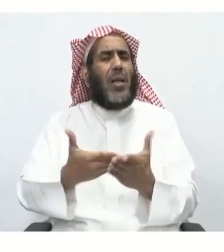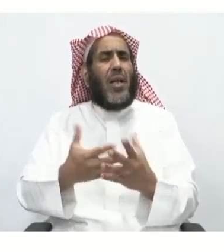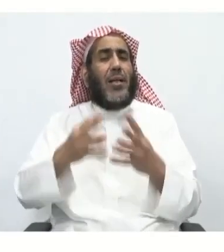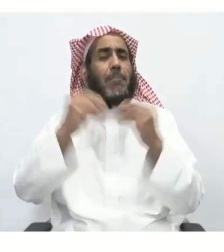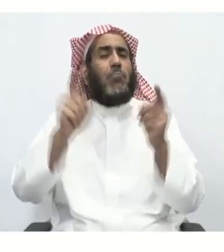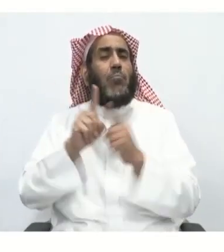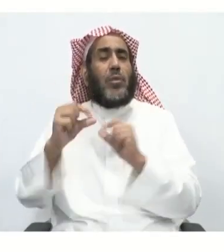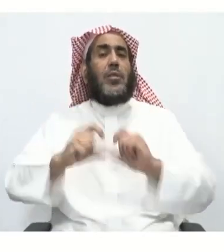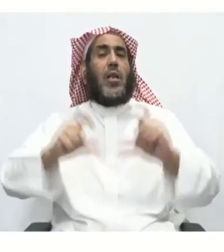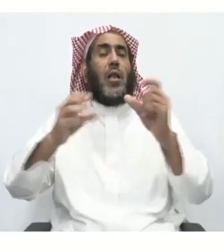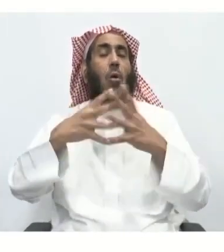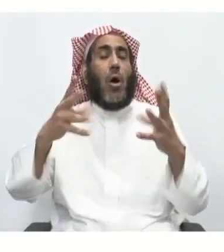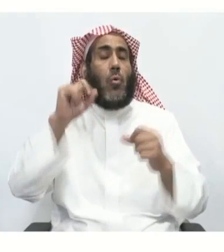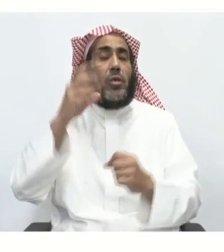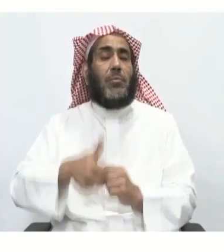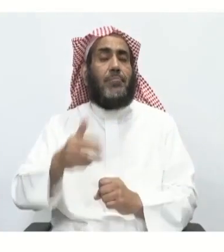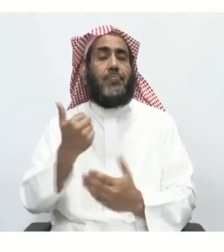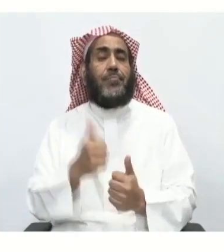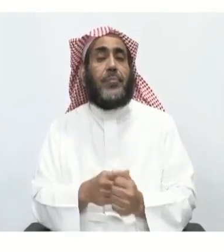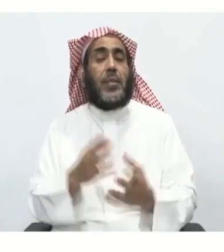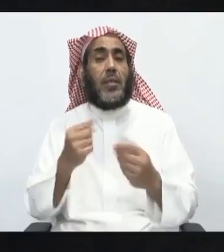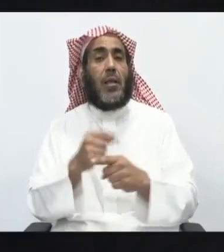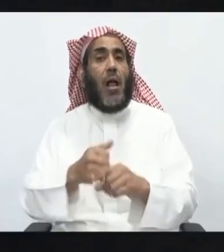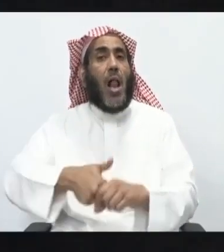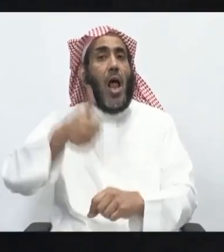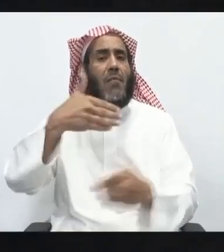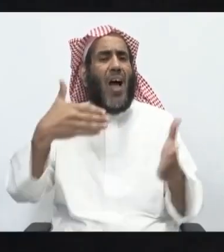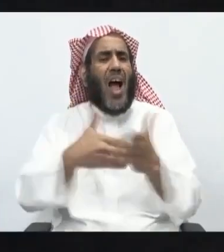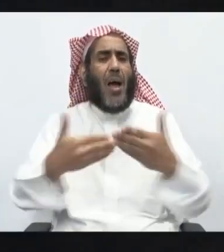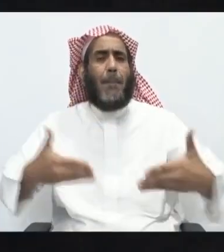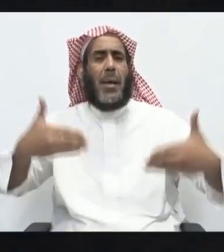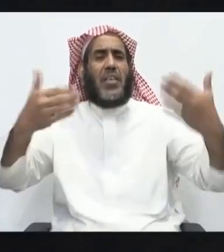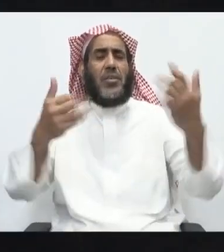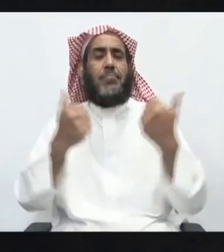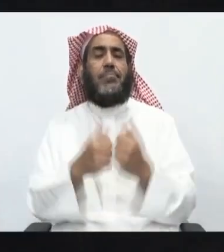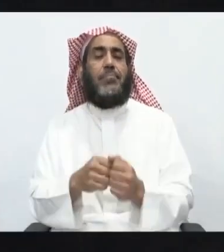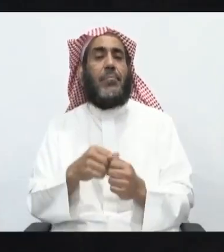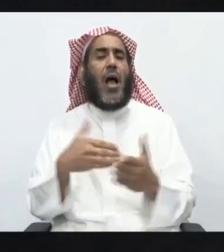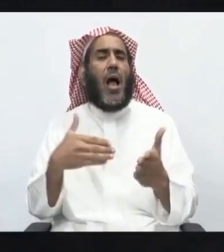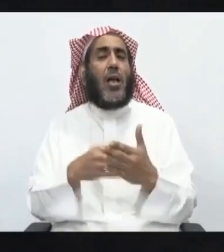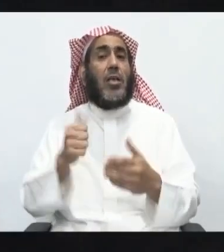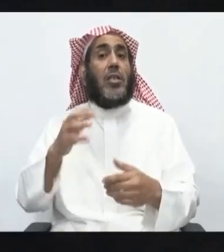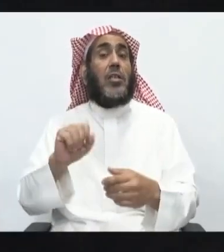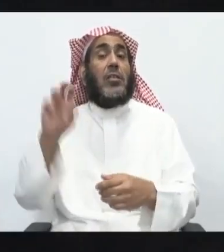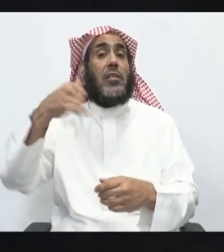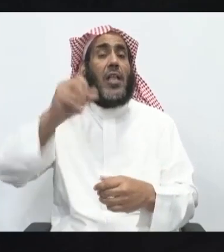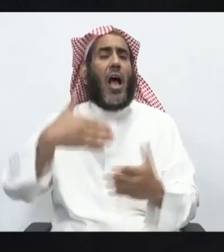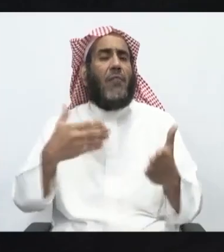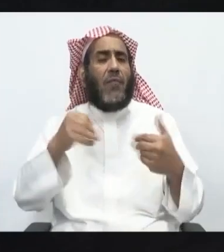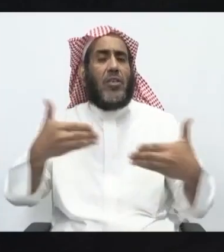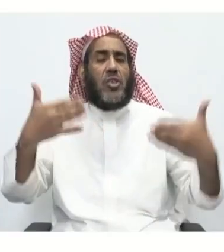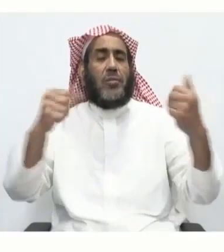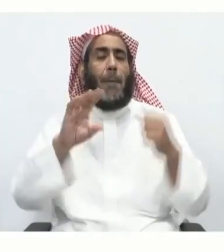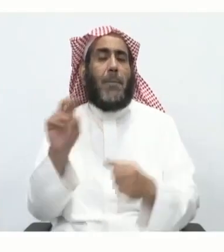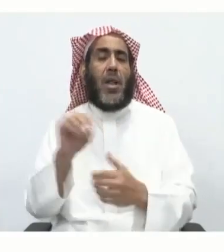جماعه هنا يقول اعطي مثالا من عندك على الف الاطلاق الف اطلاق التي تكون في في الشعر الت ت تكون في